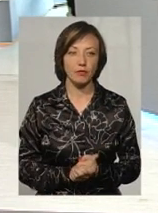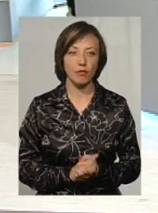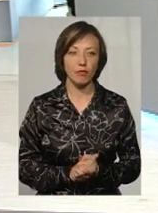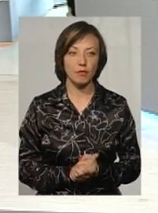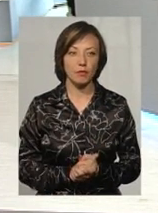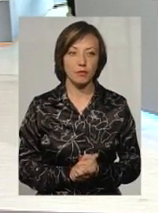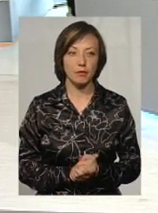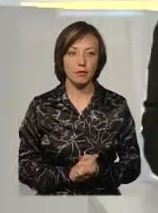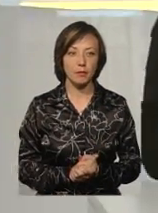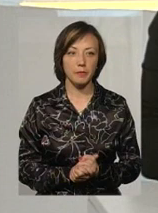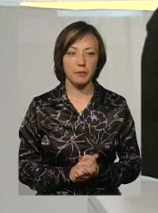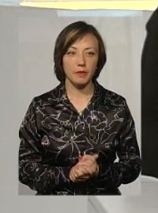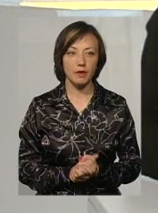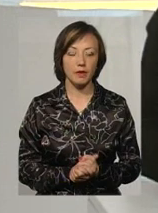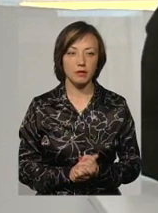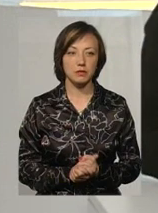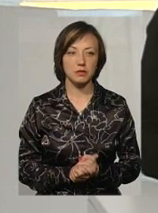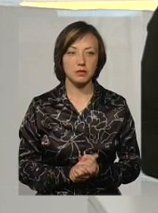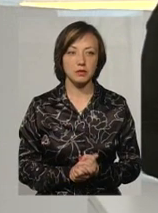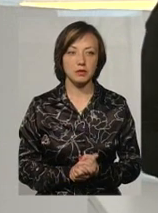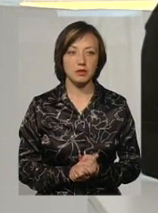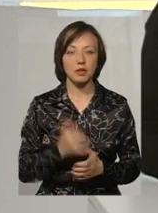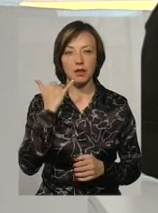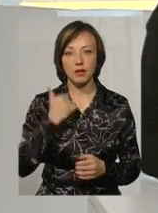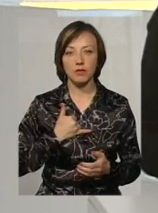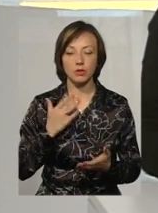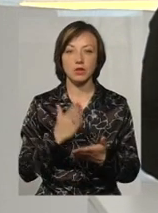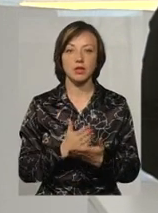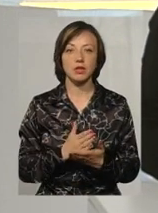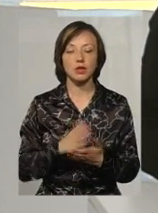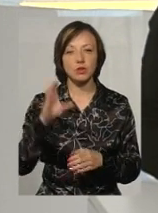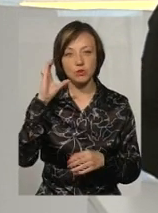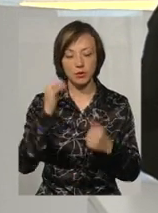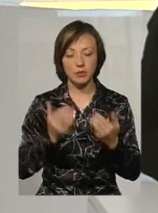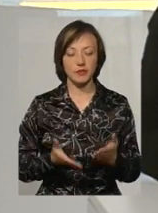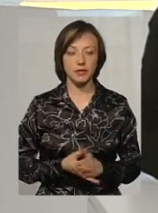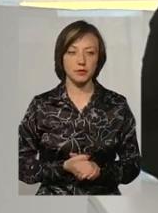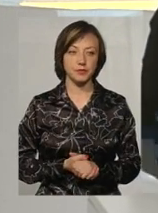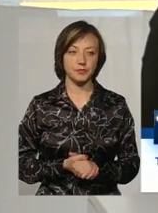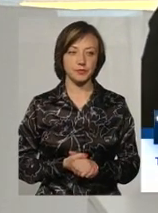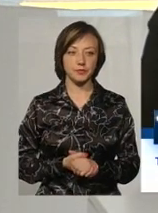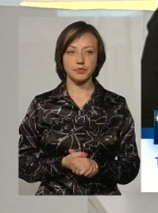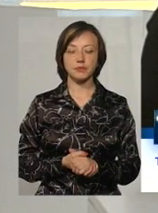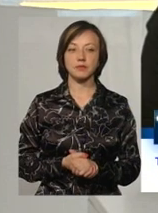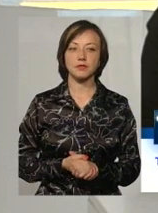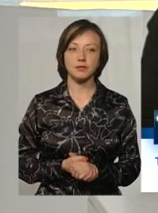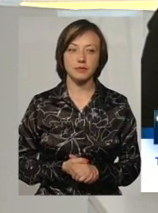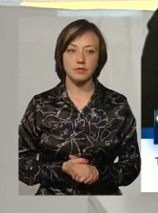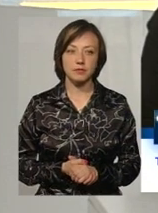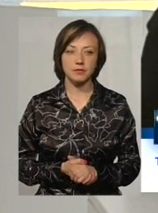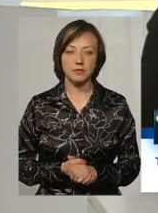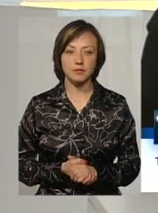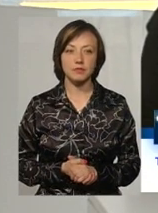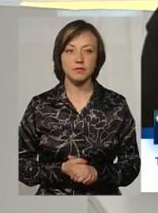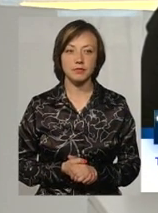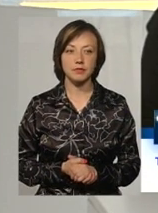Дякую, саме. Пане Роман. Ми зараз до засобів фіксації повернемося. У нас є телефонний дзвінок, хочемо почути нашого дозвонювача. Доброго дня.